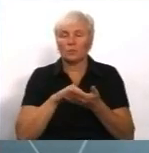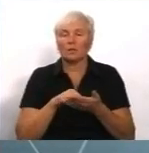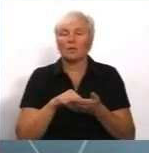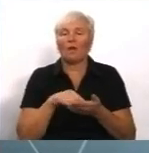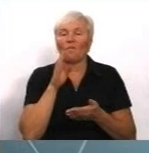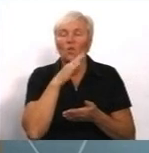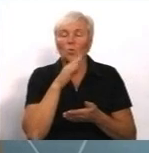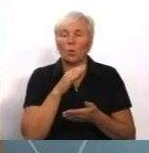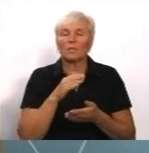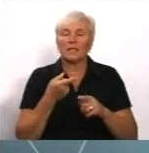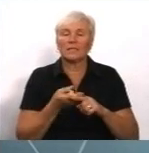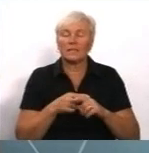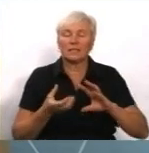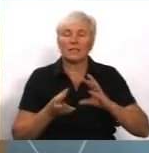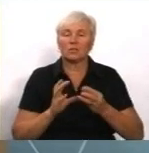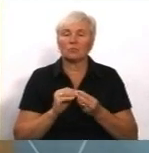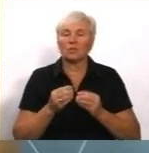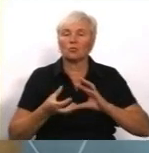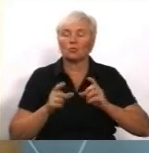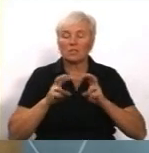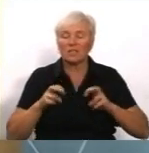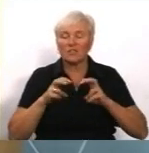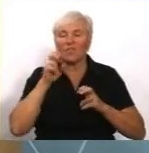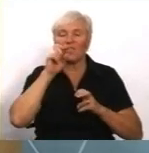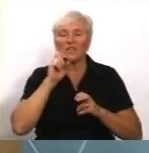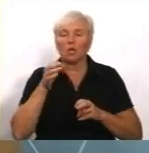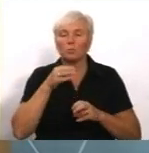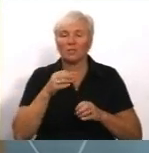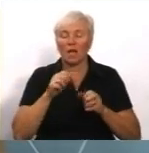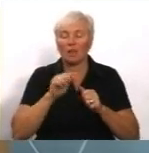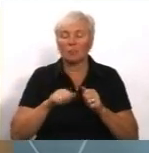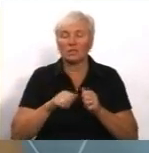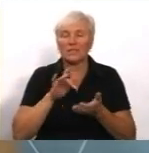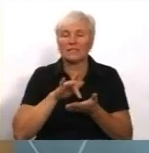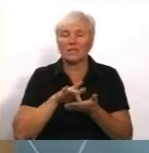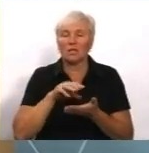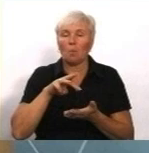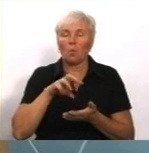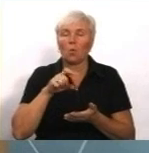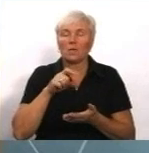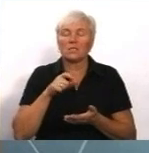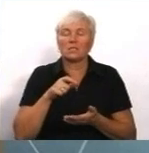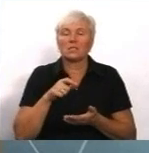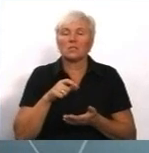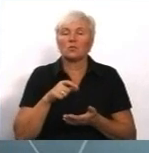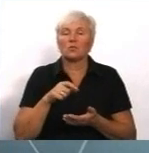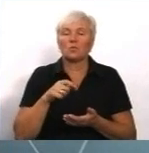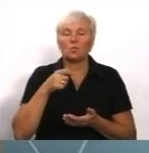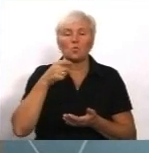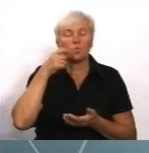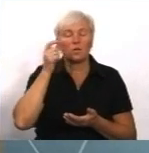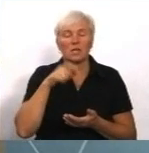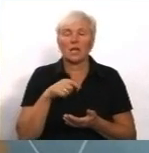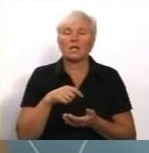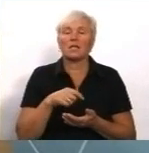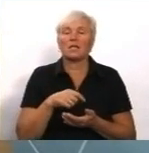Ось за результатами лабораторних досліджень Вінницького обласного лабораторного центру МОЗ України встановлена невідповідність якості води